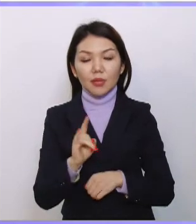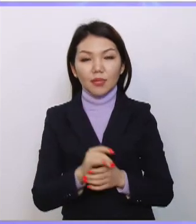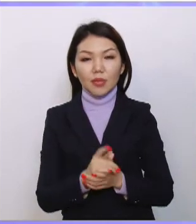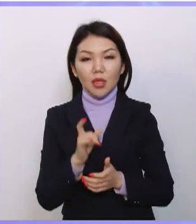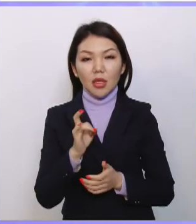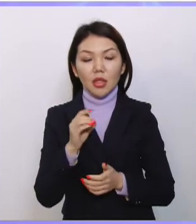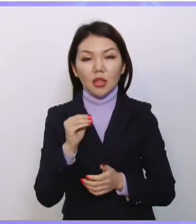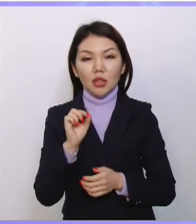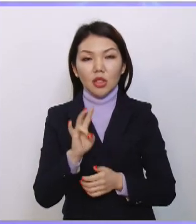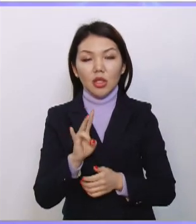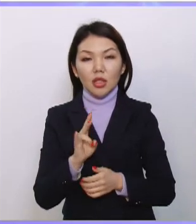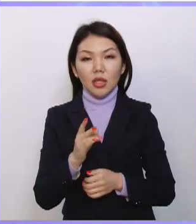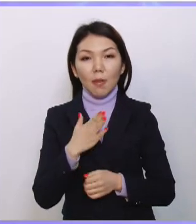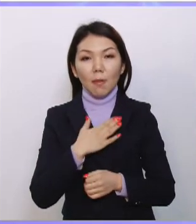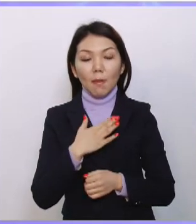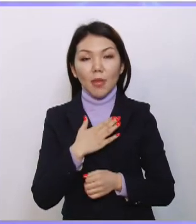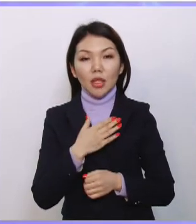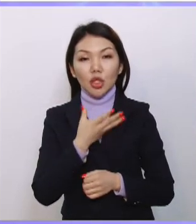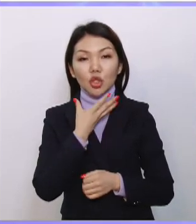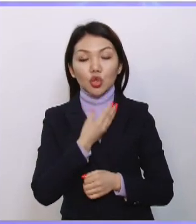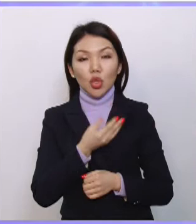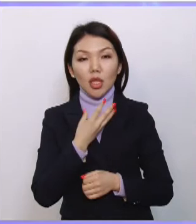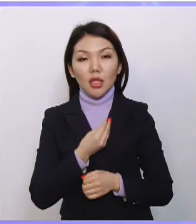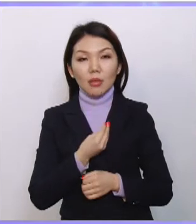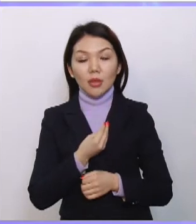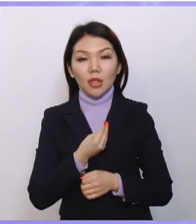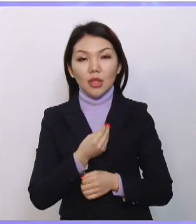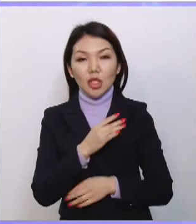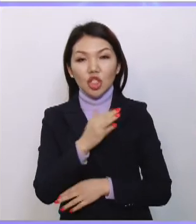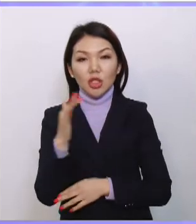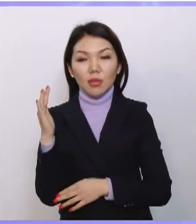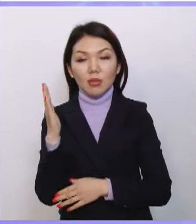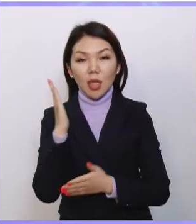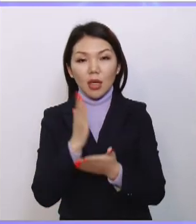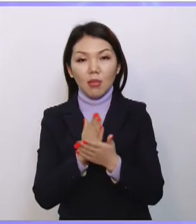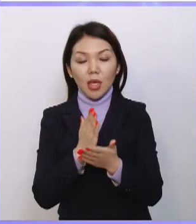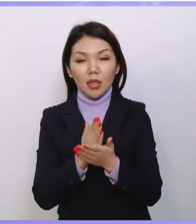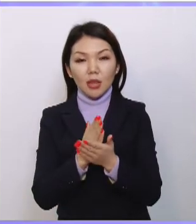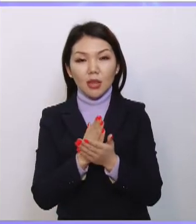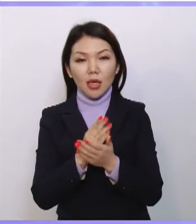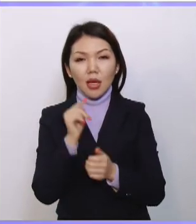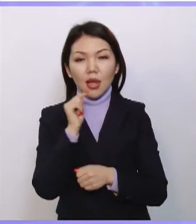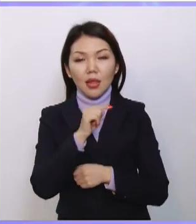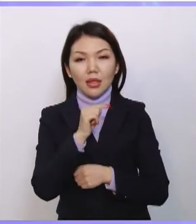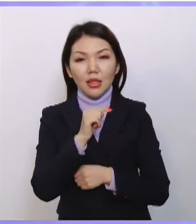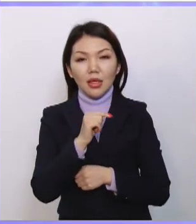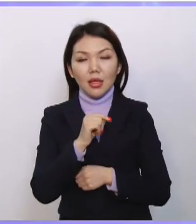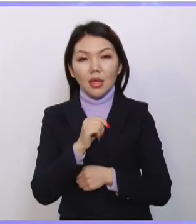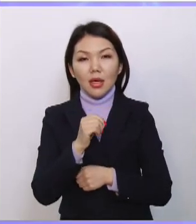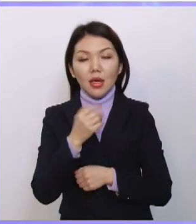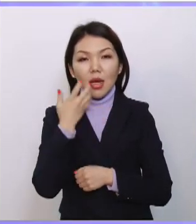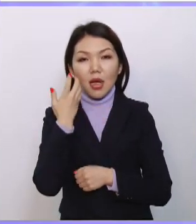Эржан. Менин чоң атамдын жемиш багы бар. Анда алма,